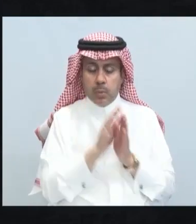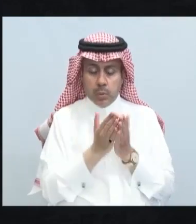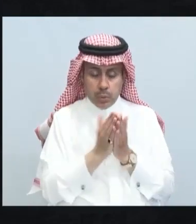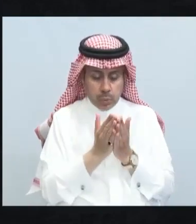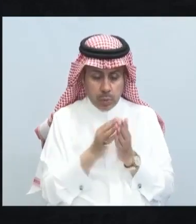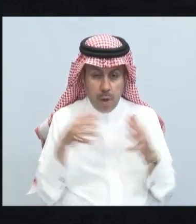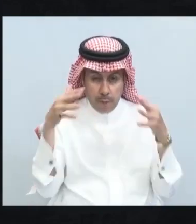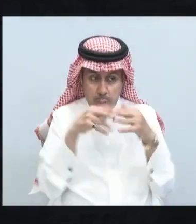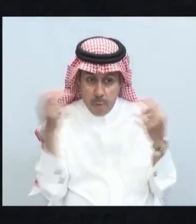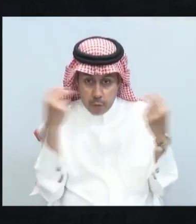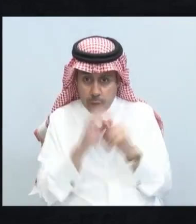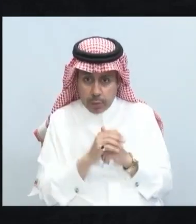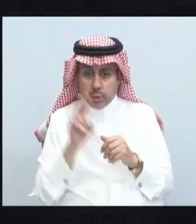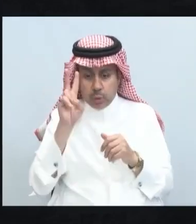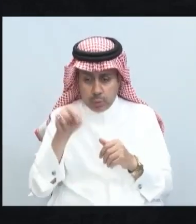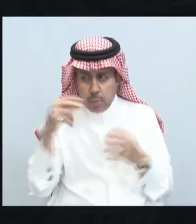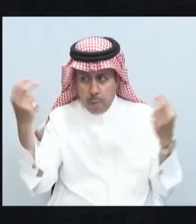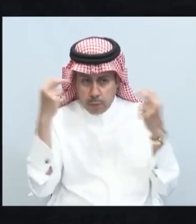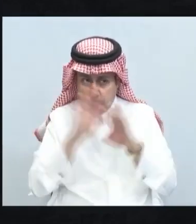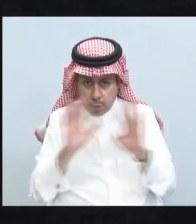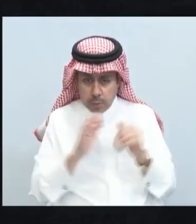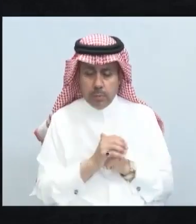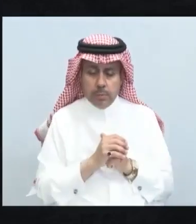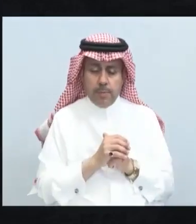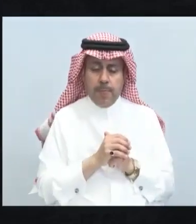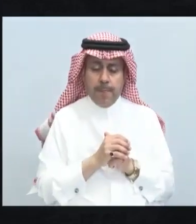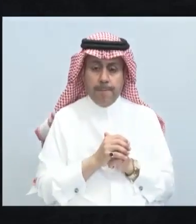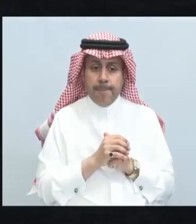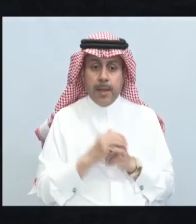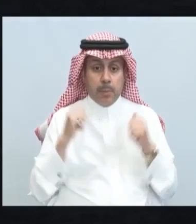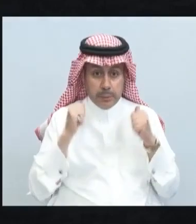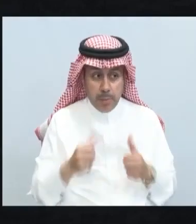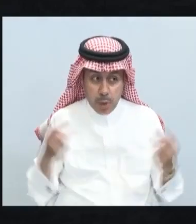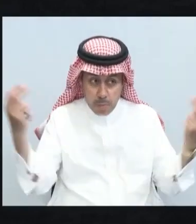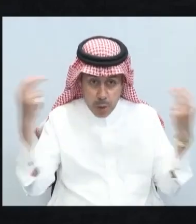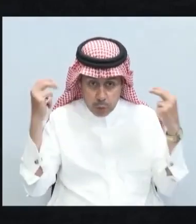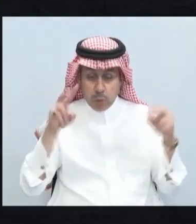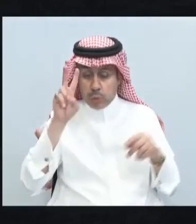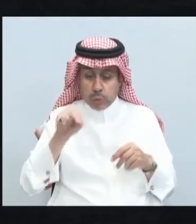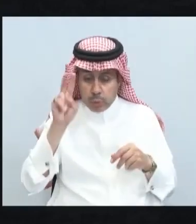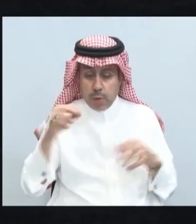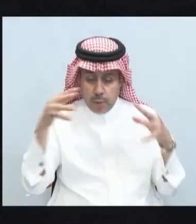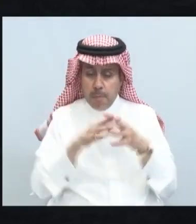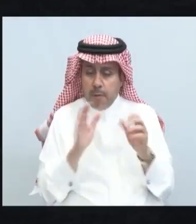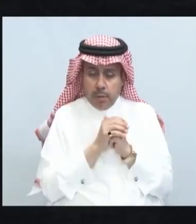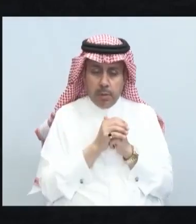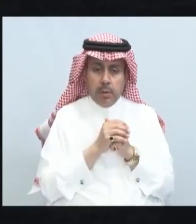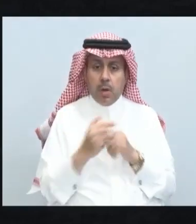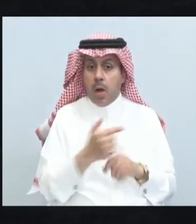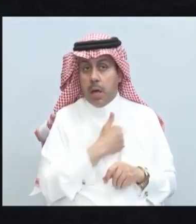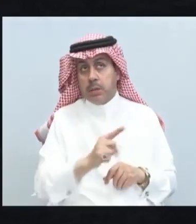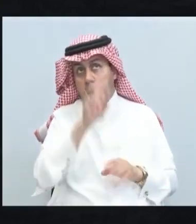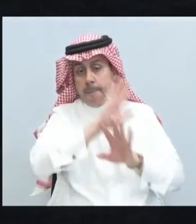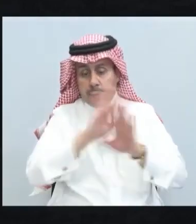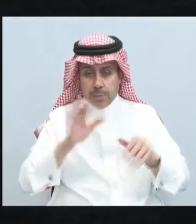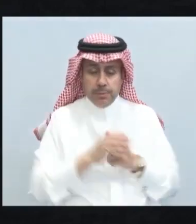وهو شاهدنا حتى لا يعلم عنه احد بذلك بل تلاميذه لا يعلمون عنه ونحن اولى واحرى ان نخلص